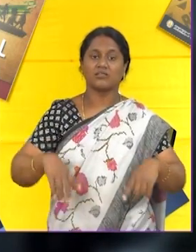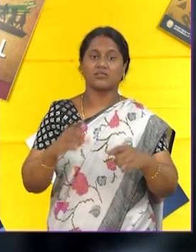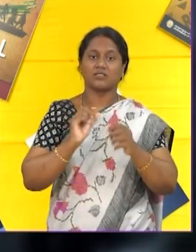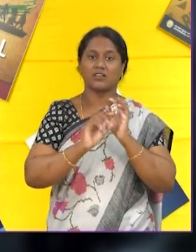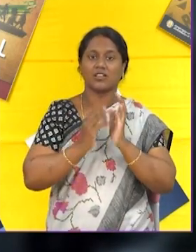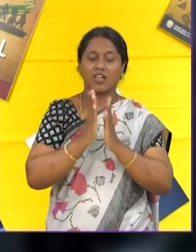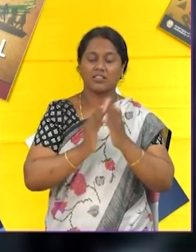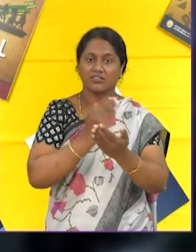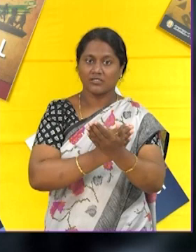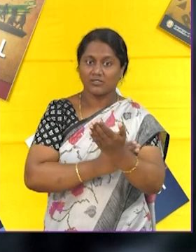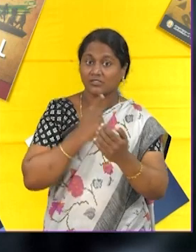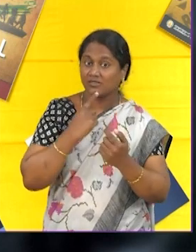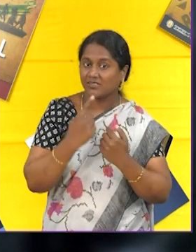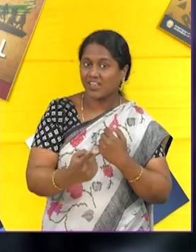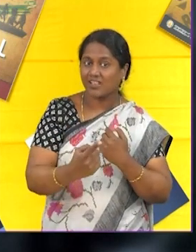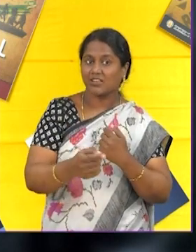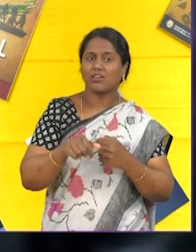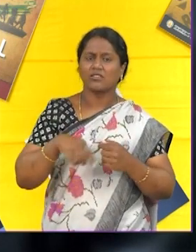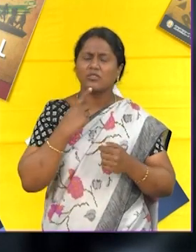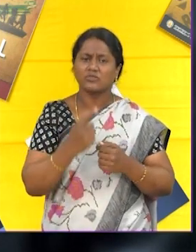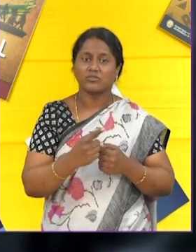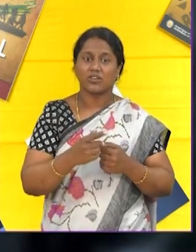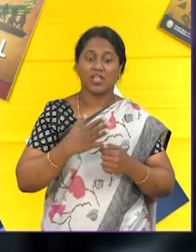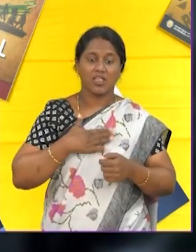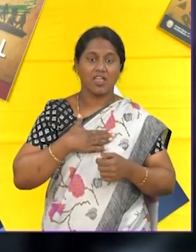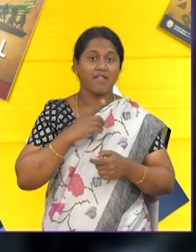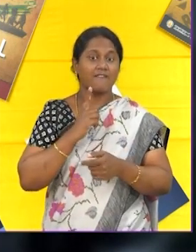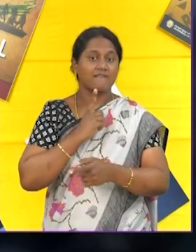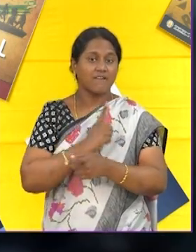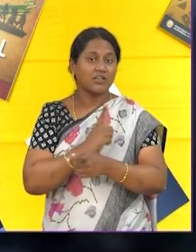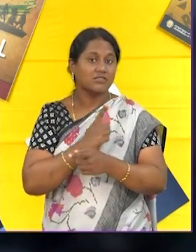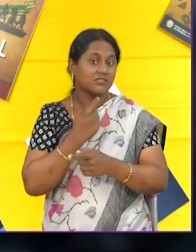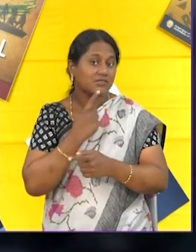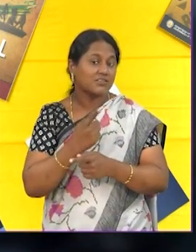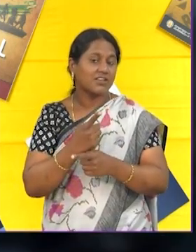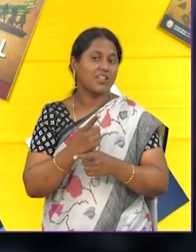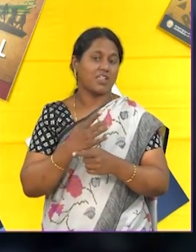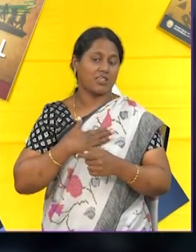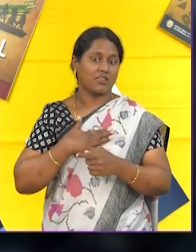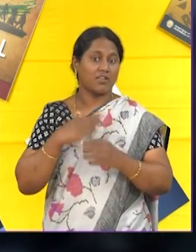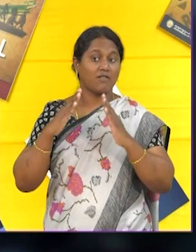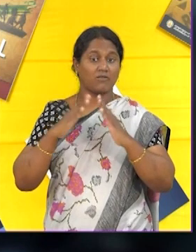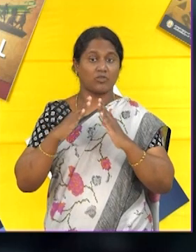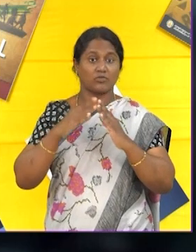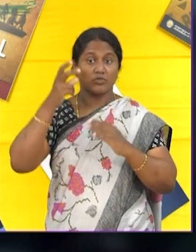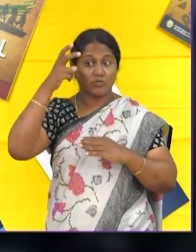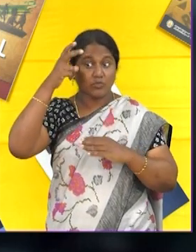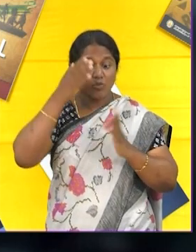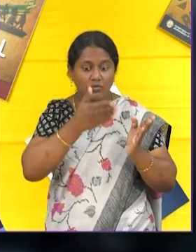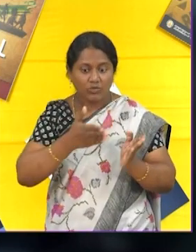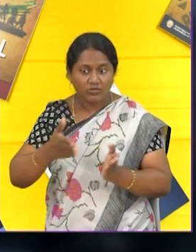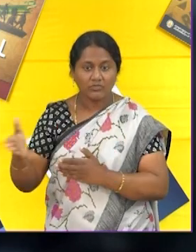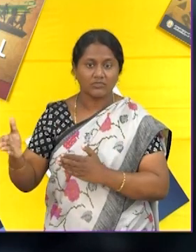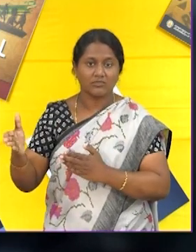கோஸ்ட் எங்கள் வீட்டுக்குள்ளே நவம்பர் 17, 1915 வந்துருச்சு. அது பெரிய ஹேலபெலோ. ஹேலபெலோனா என்னது? வி